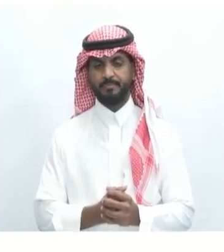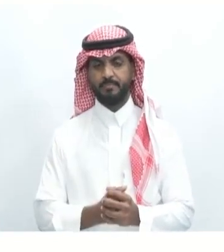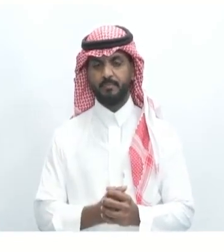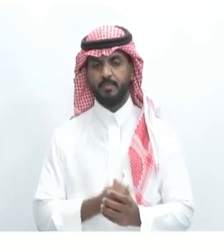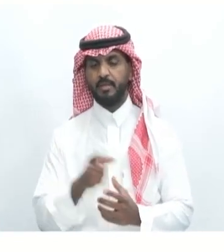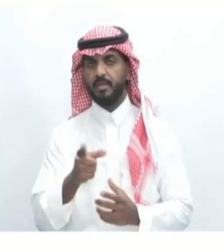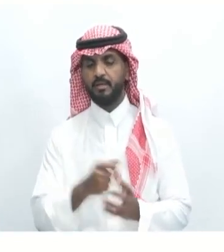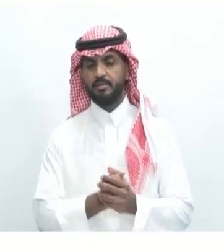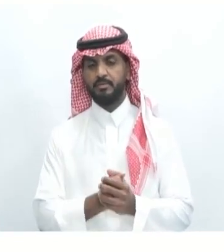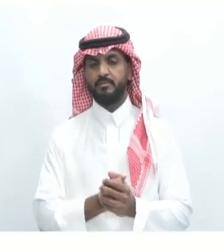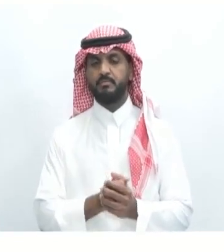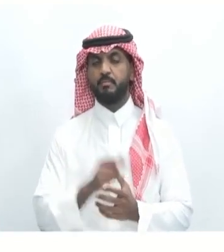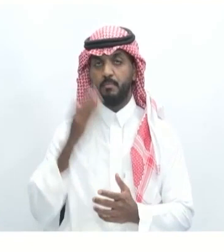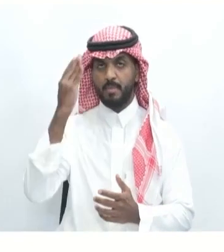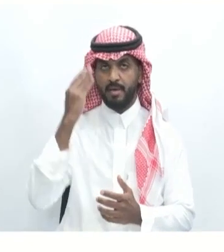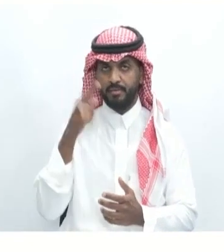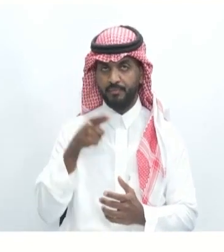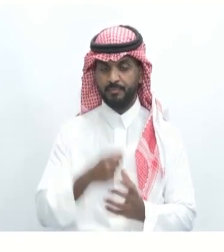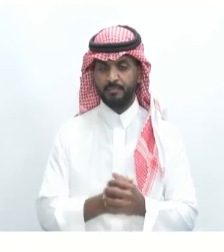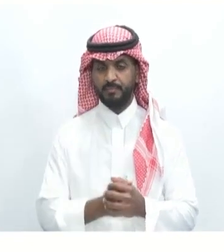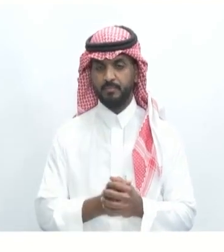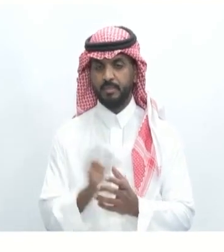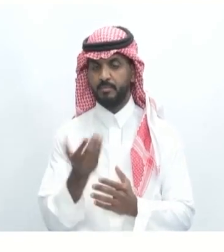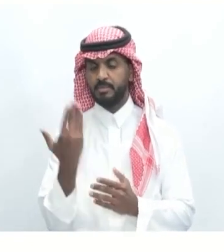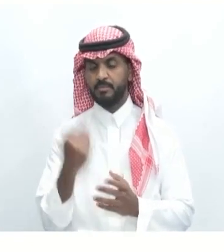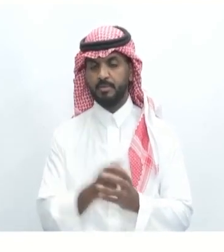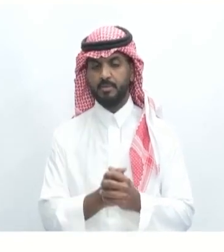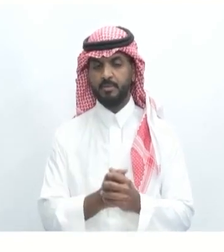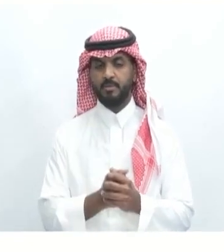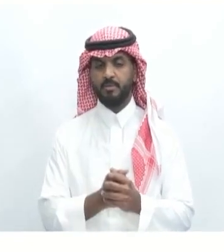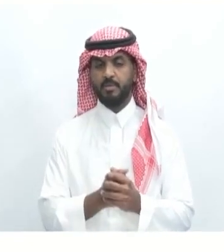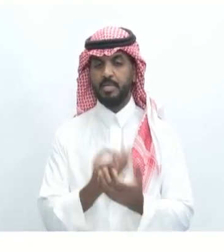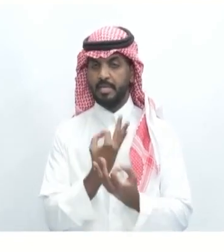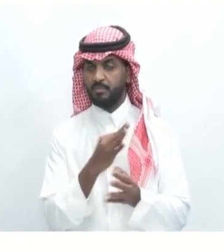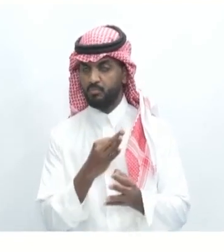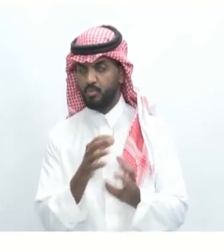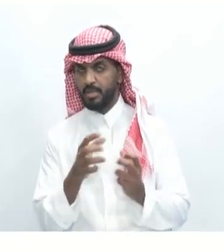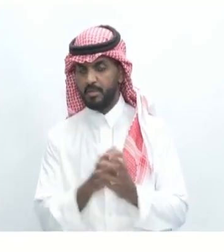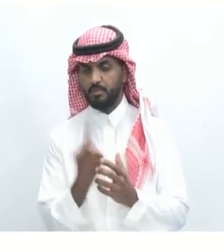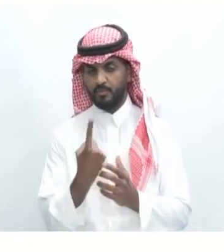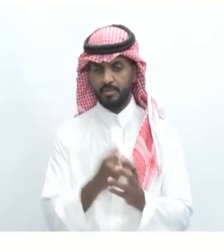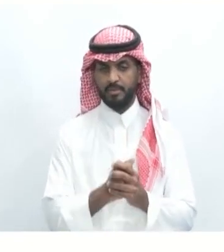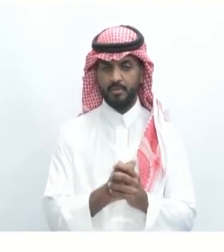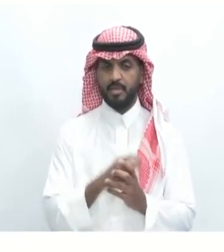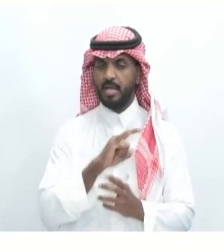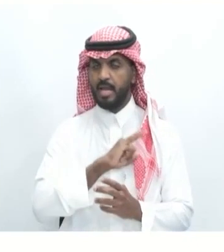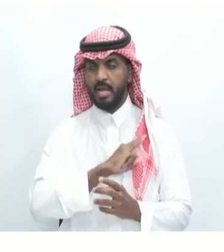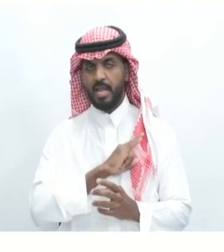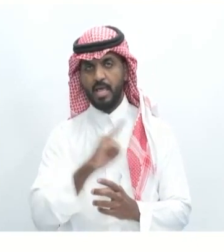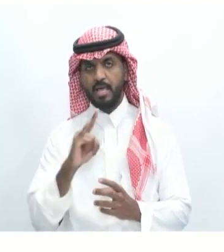انها معارف الكلمات السابقه يتم معناها بمفردها